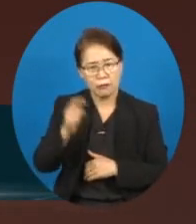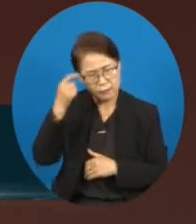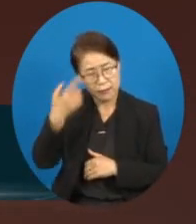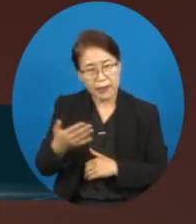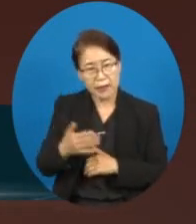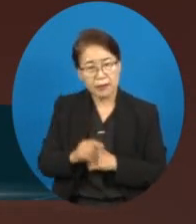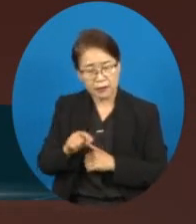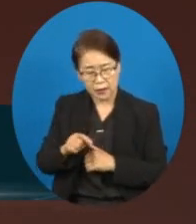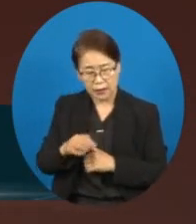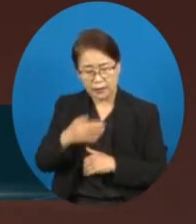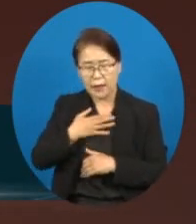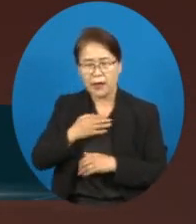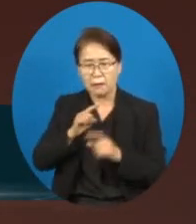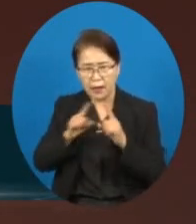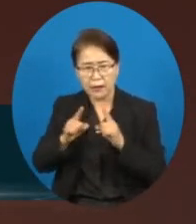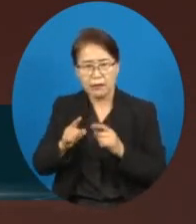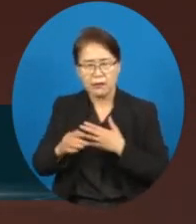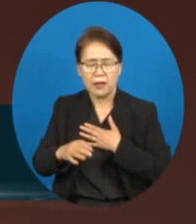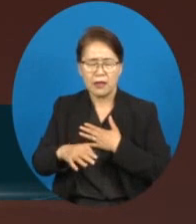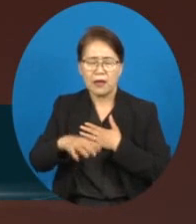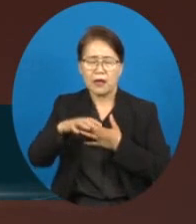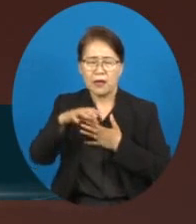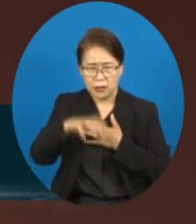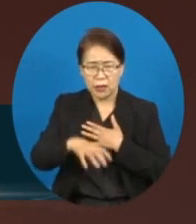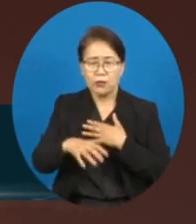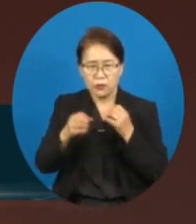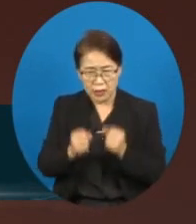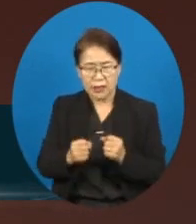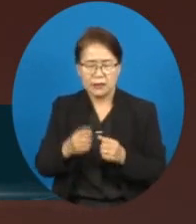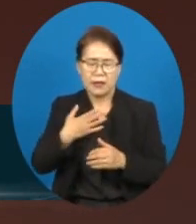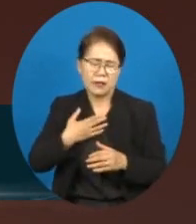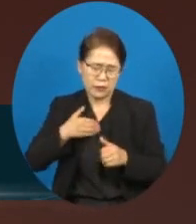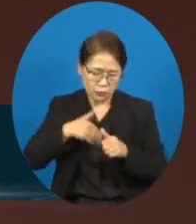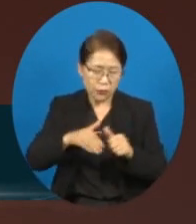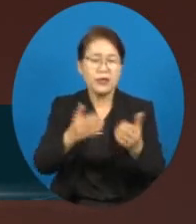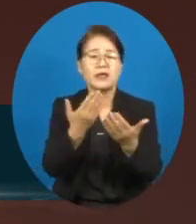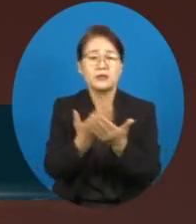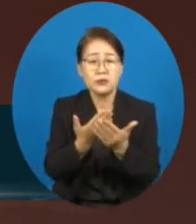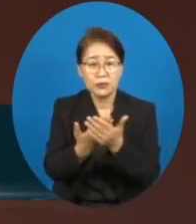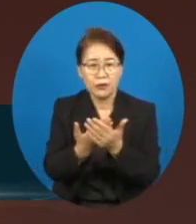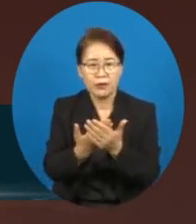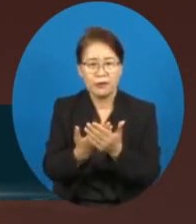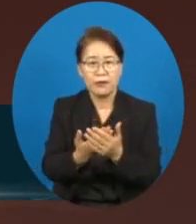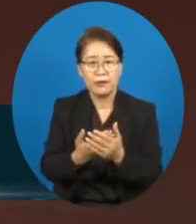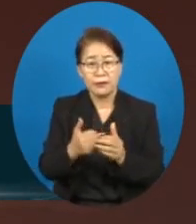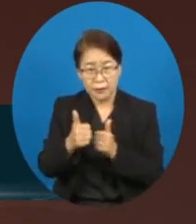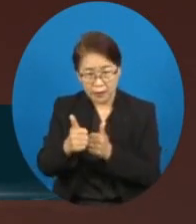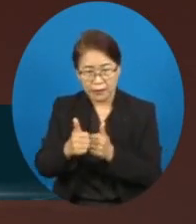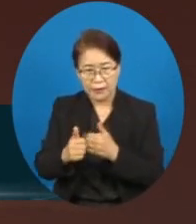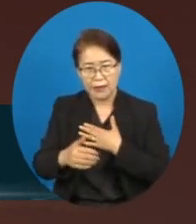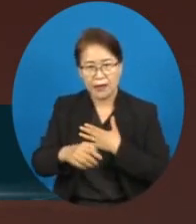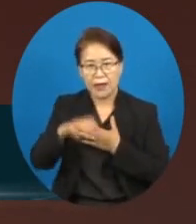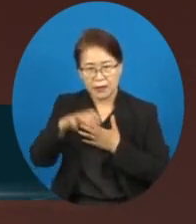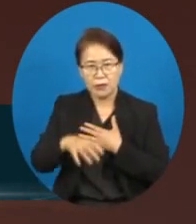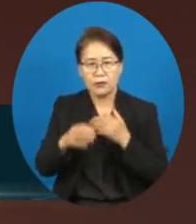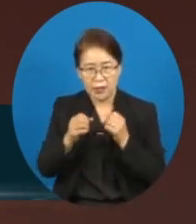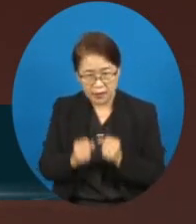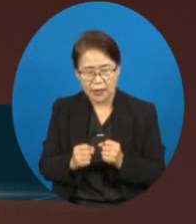내가 이르되 내가 여기 있나이다 나를 보내소서. 따라서 합시다. 내가 여기